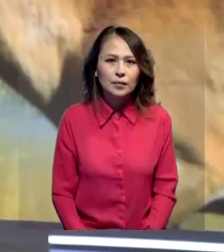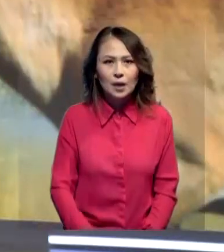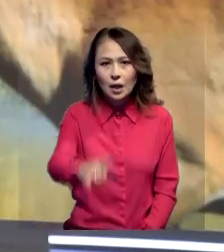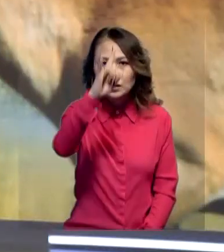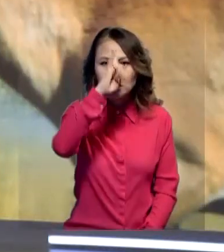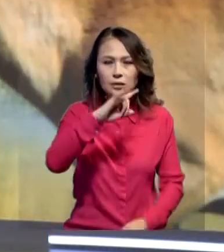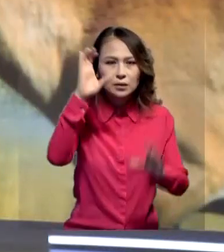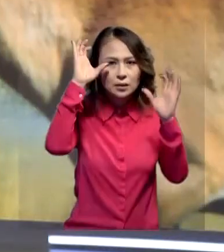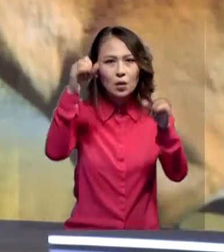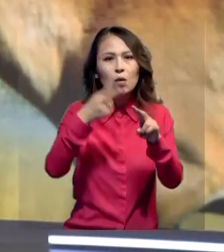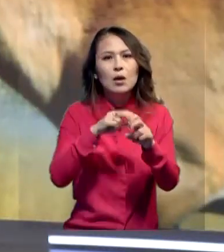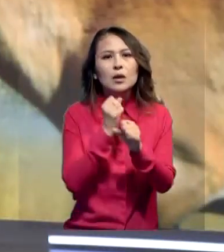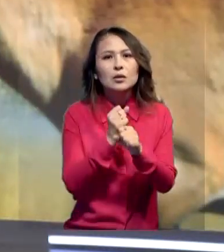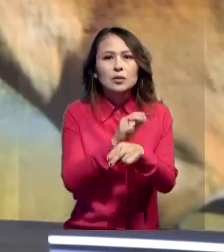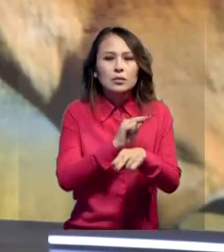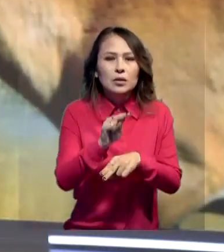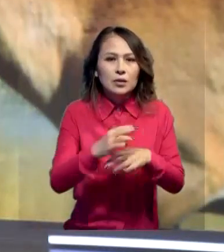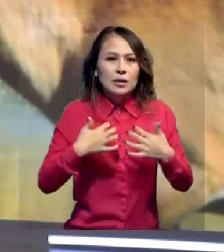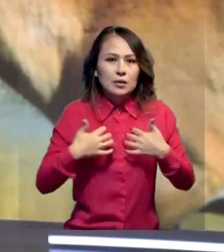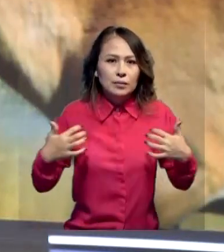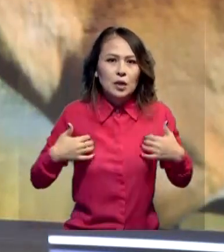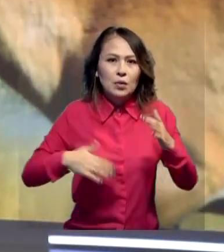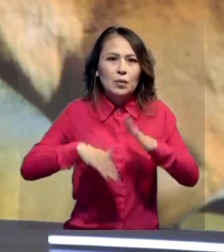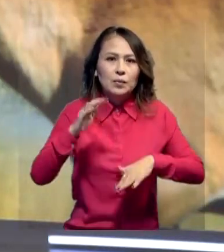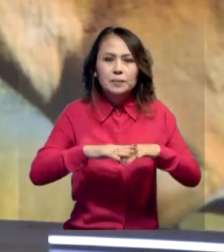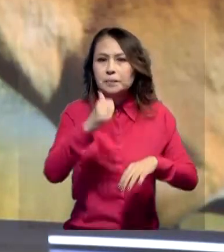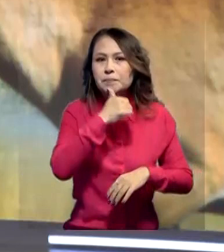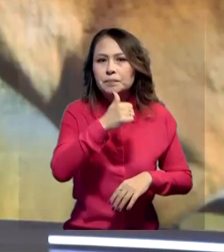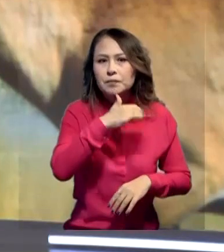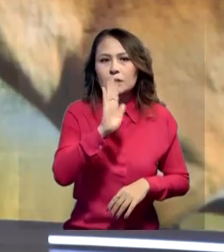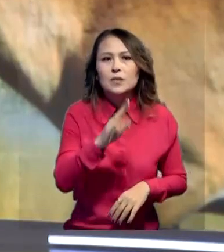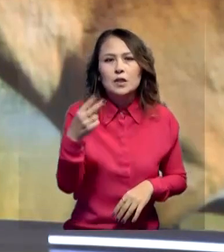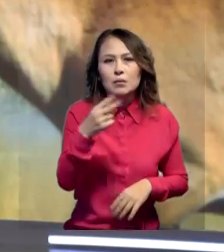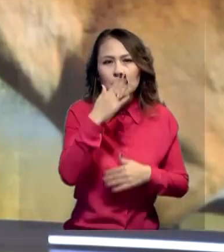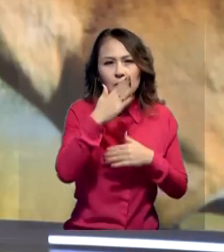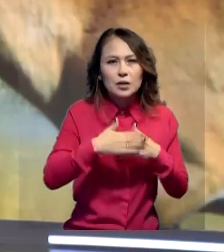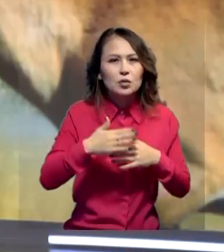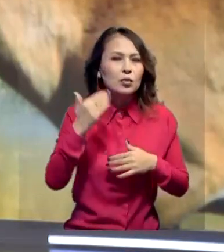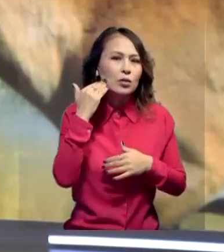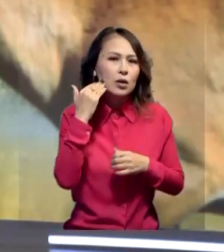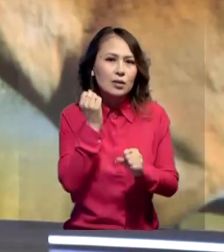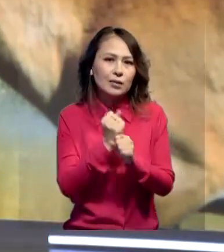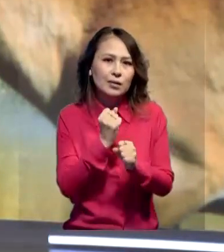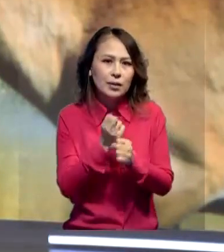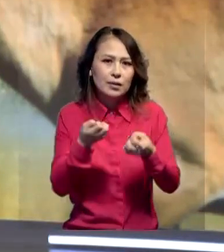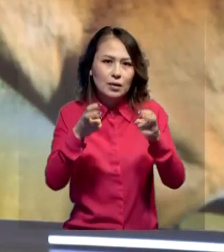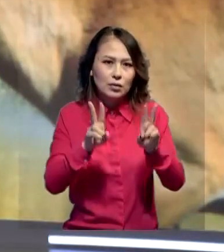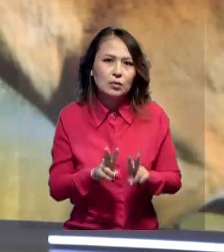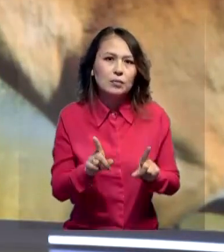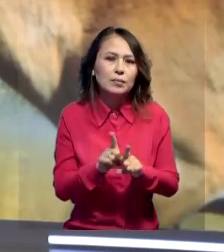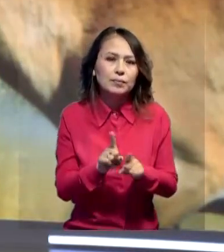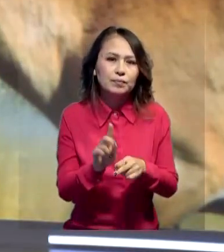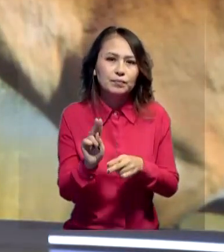Ал Қазақстанда киіктерді қолға үйретуге тәжірибе жасалады. Ол үшін ақбөкеннің 2000 басқа жуық құралайы алынып,